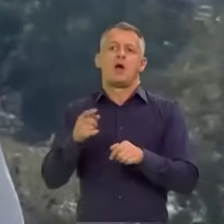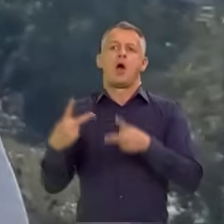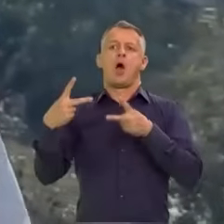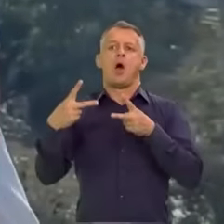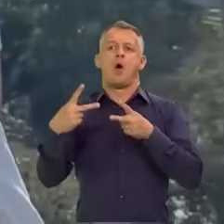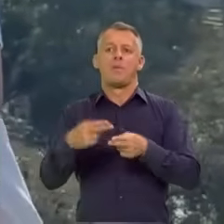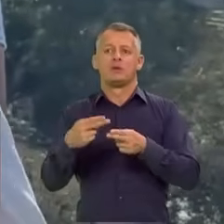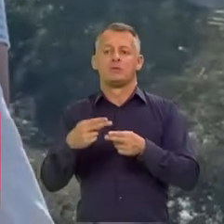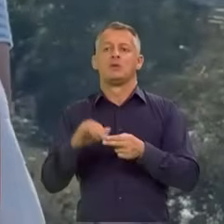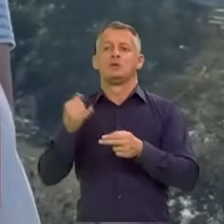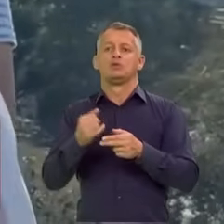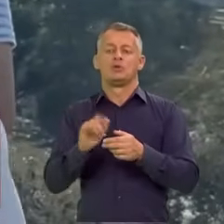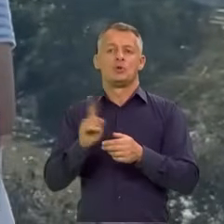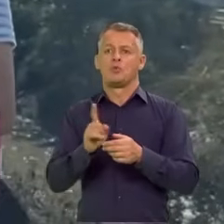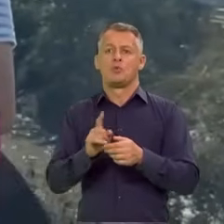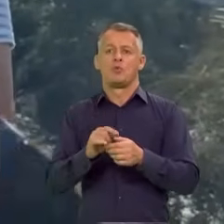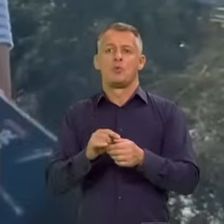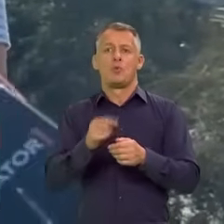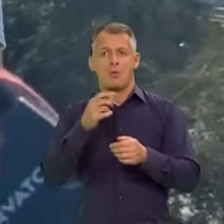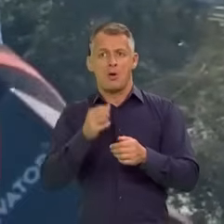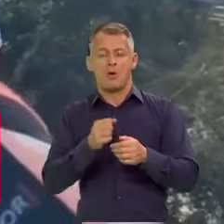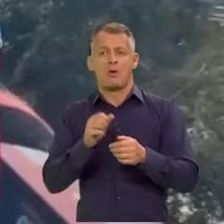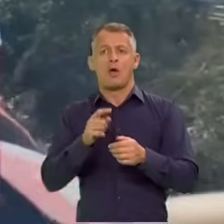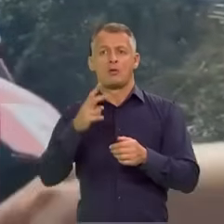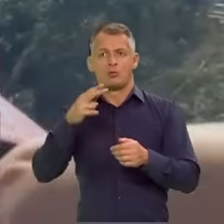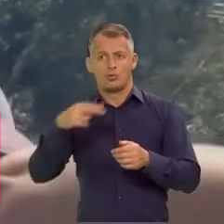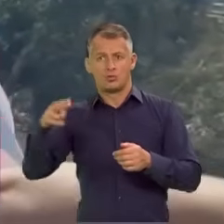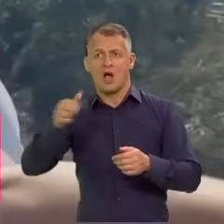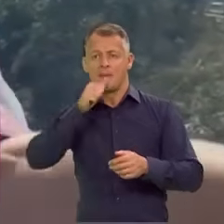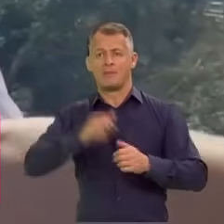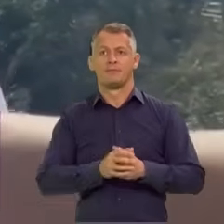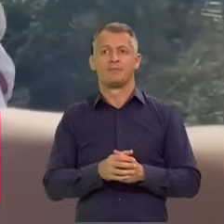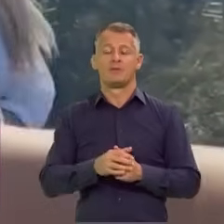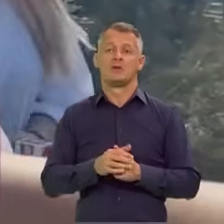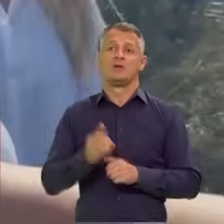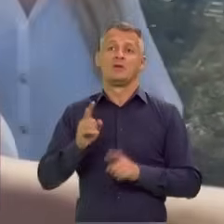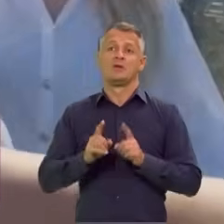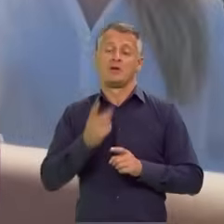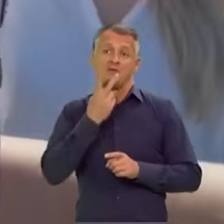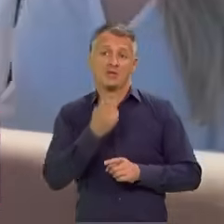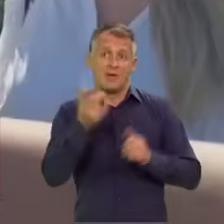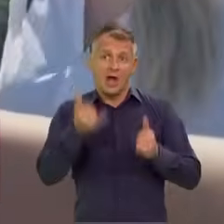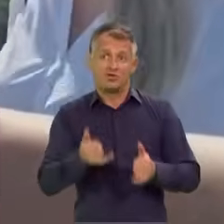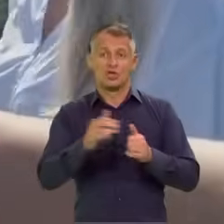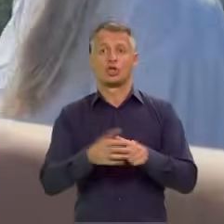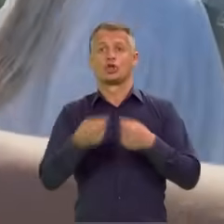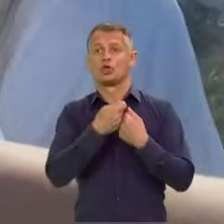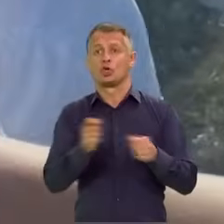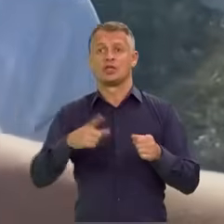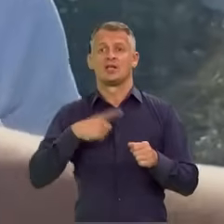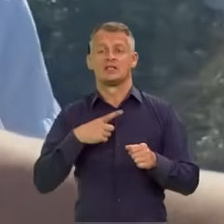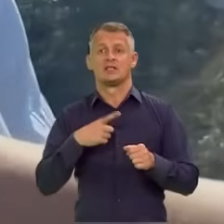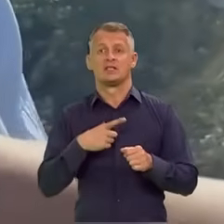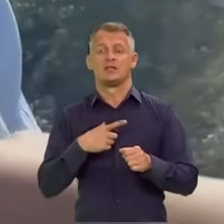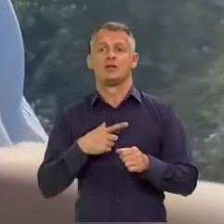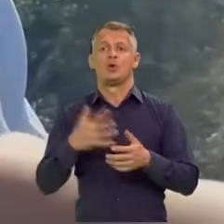Dacă luăm cazul de față aici la Amzacea, putem să constatăm lesne că tot ce înseamnă